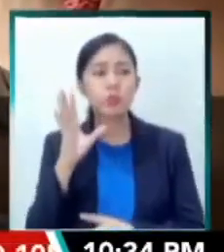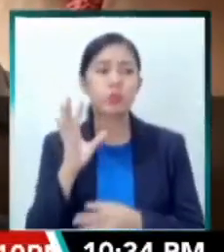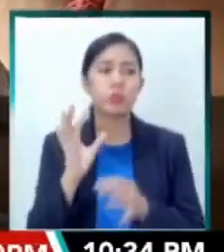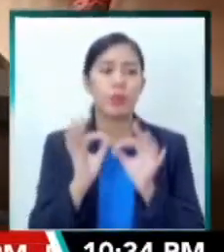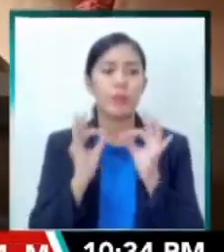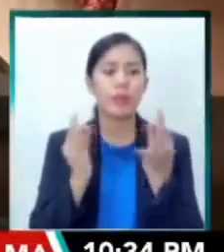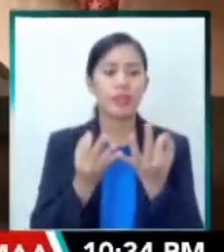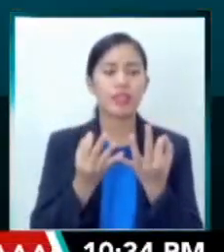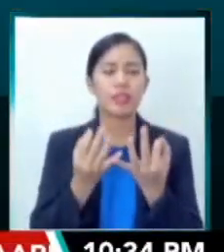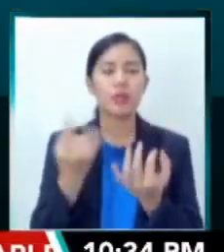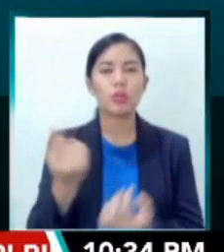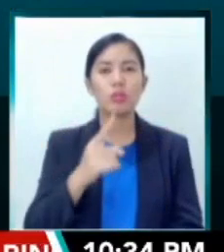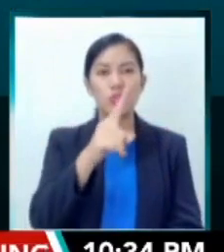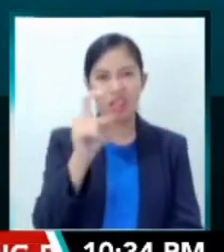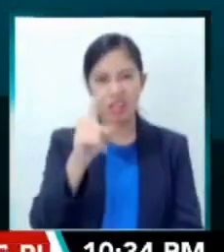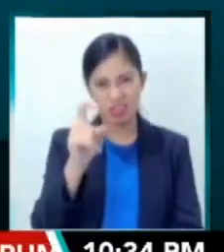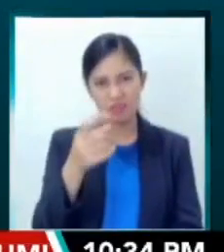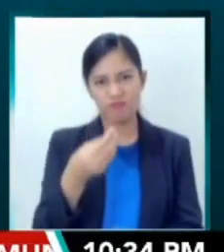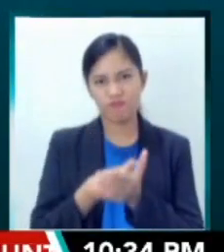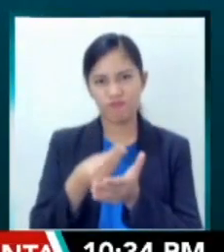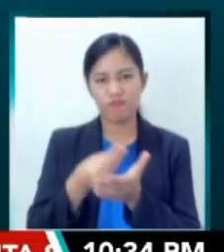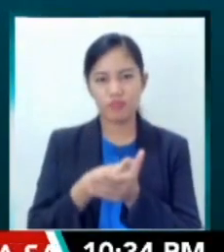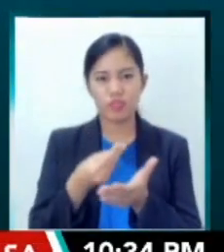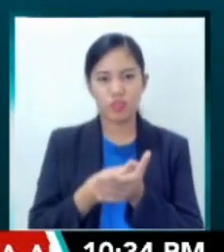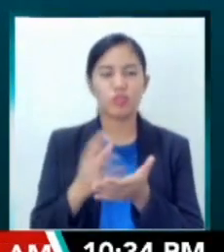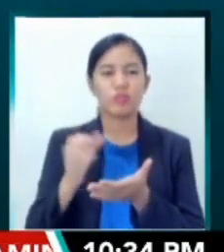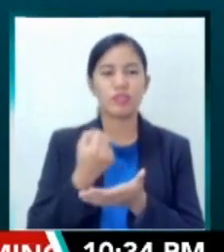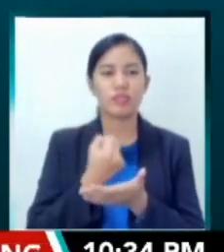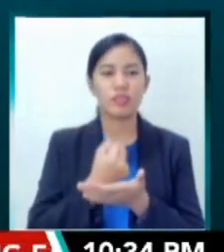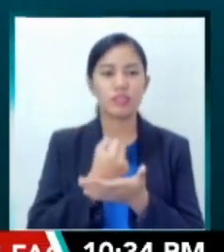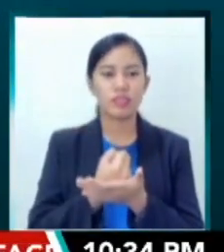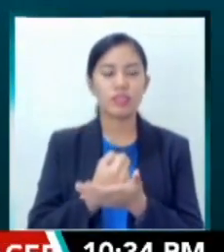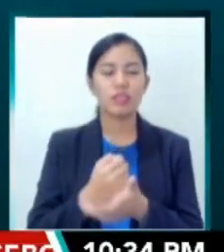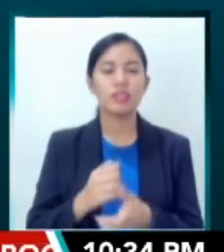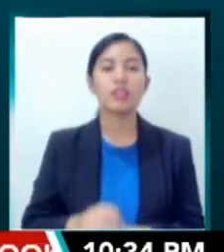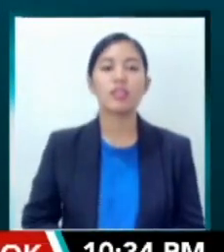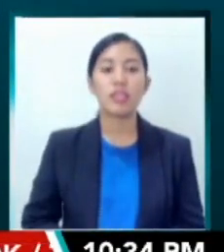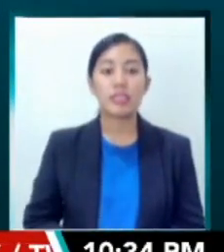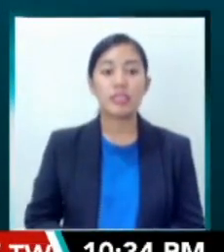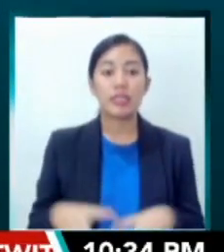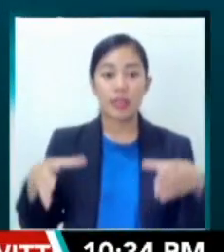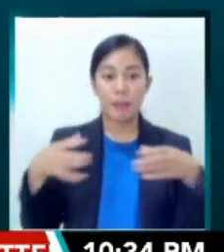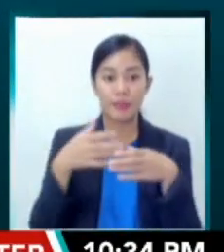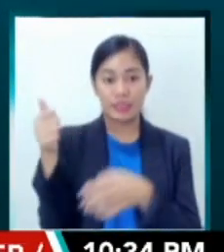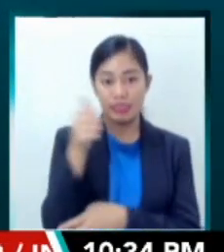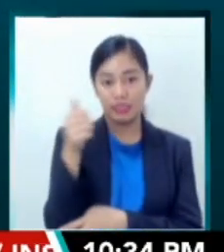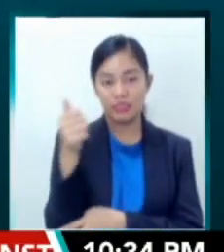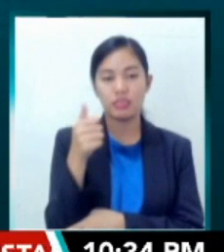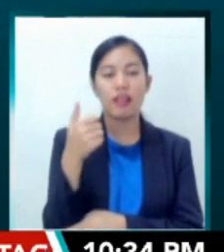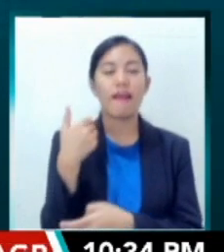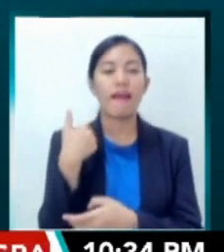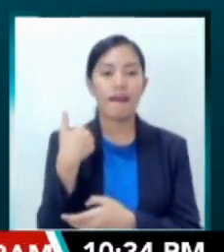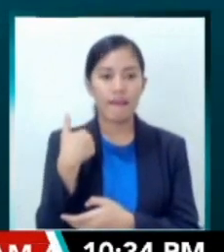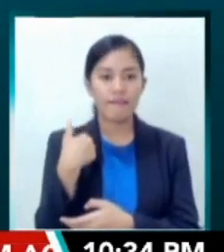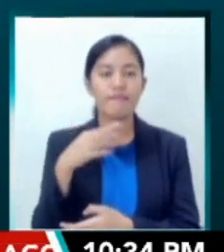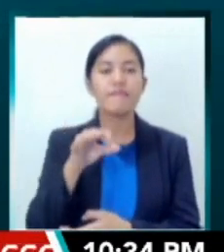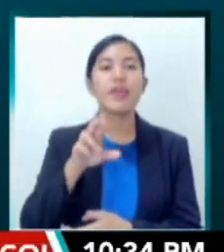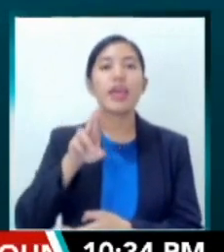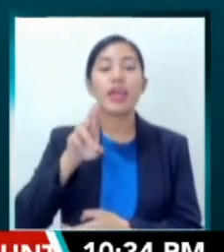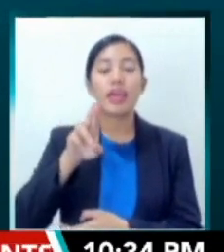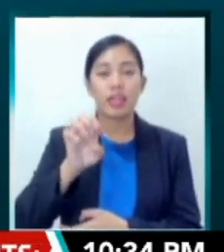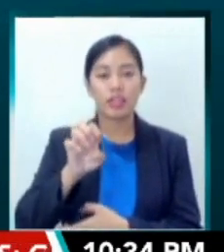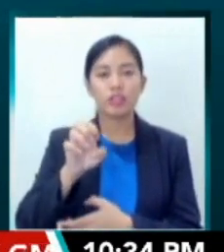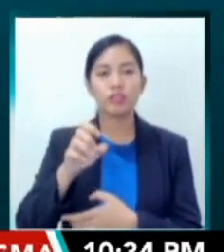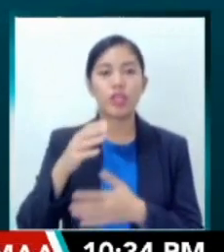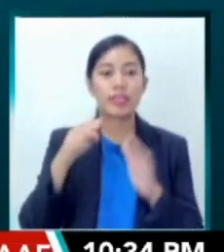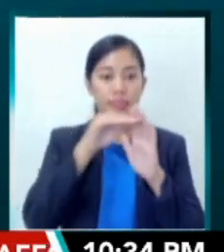piso lang ang laman ng bulsa. Sabi ng isang transport group, meron namang fair adjustment formula ang LTFRB noon pang